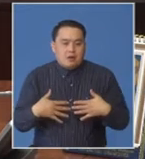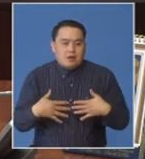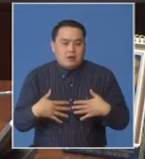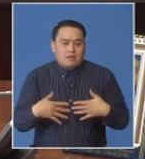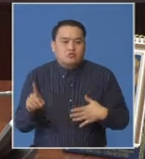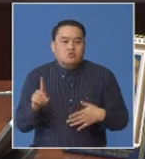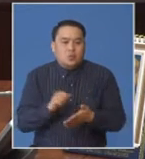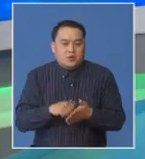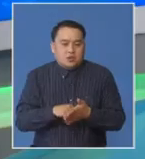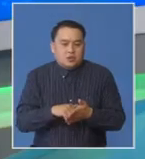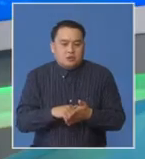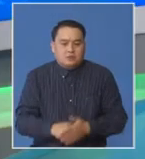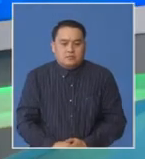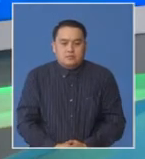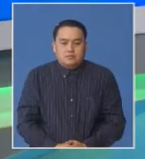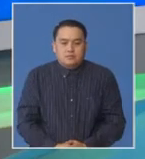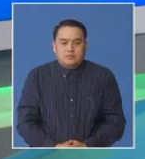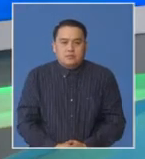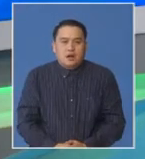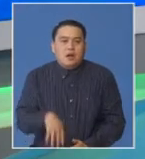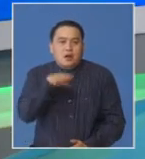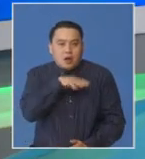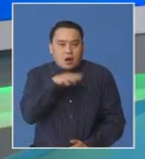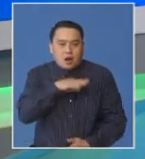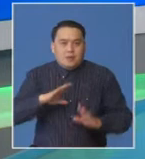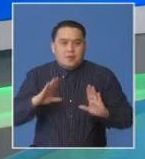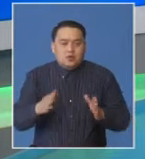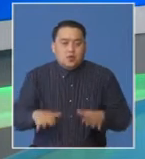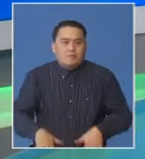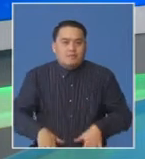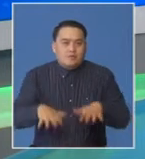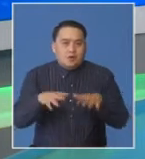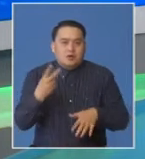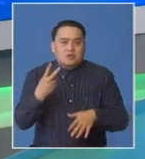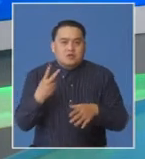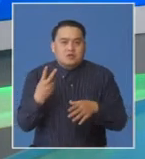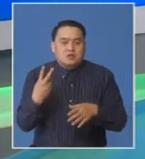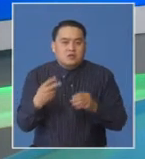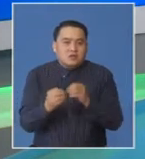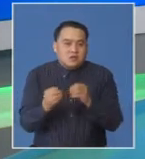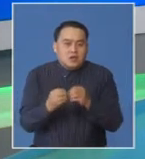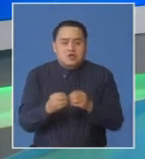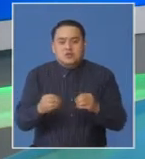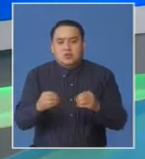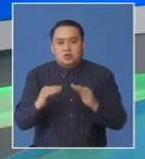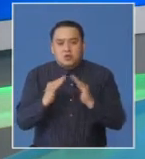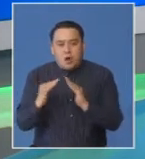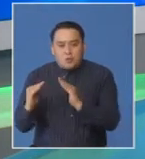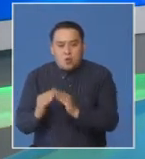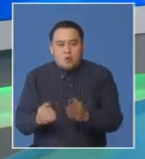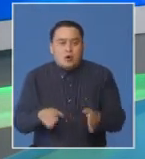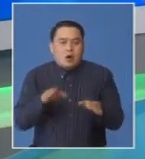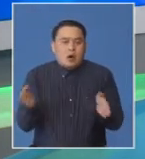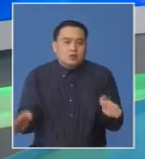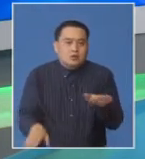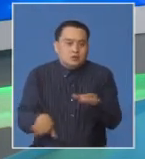чем причина? В Текели произошло подтопление. 20 дворов подверглись угрозе остаться под